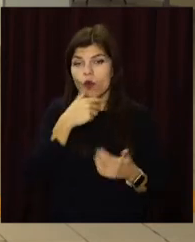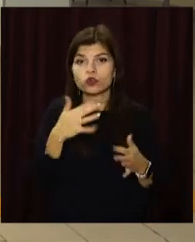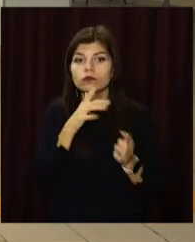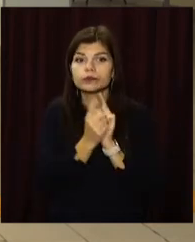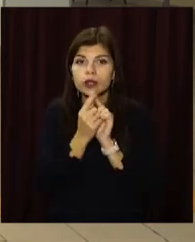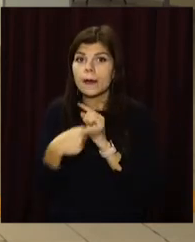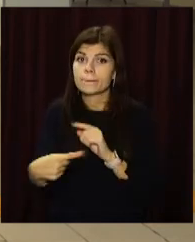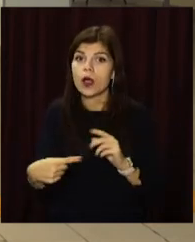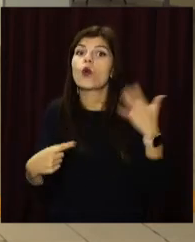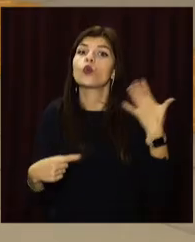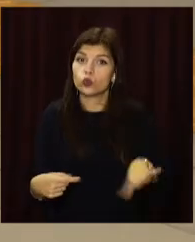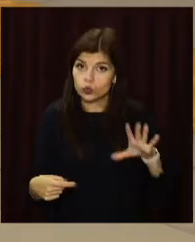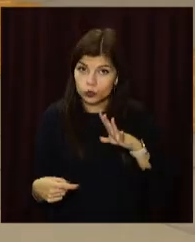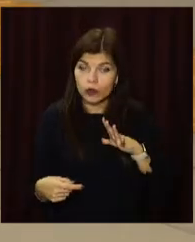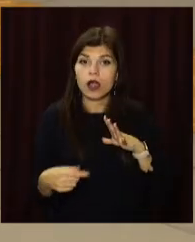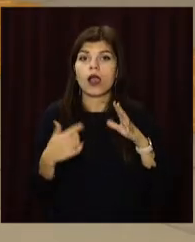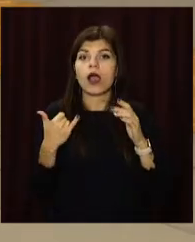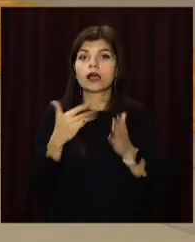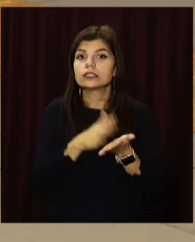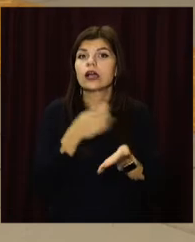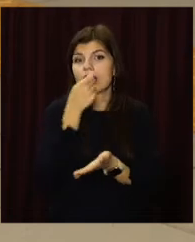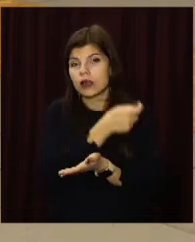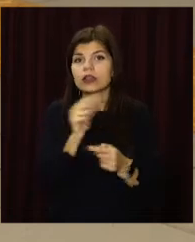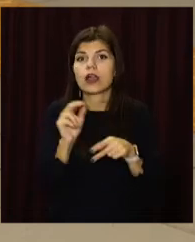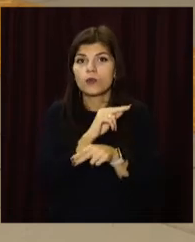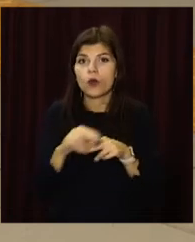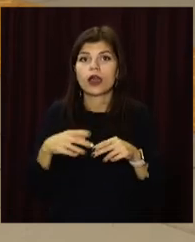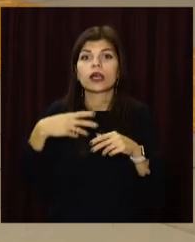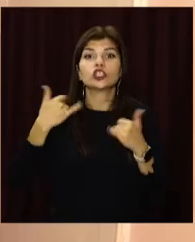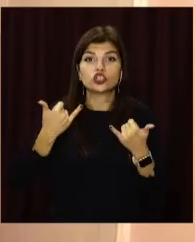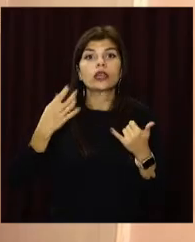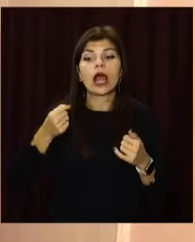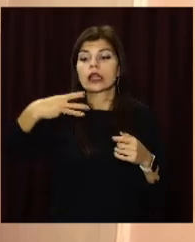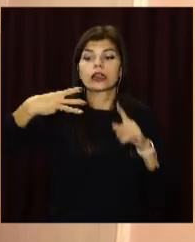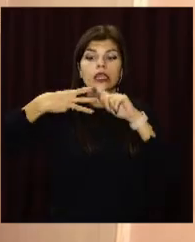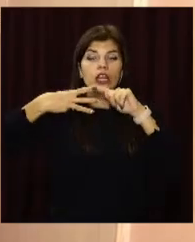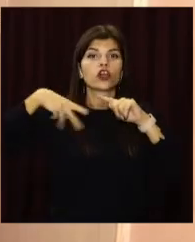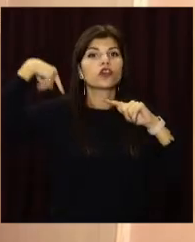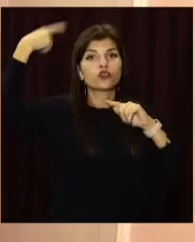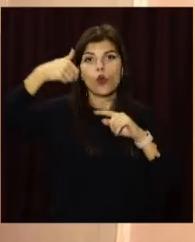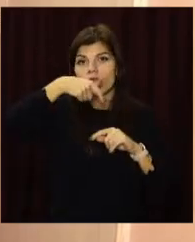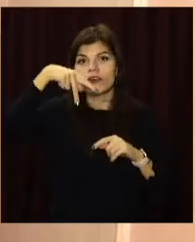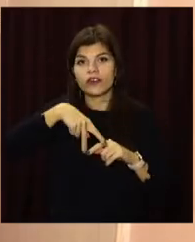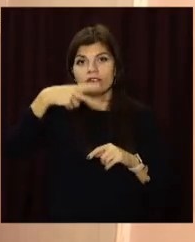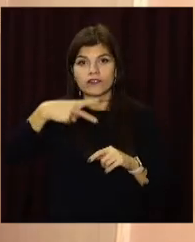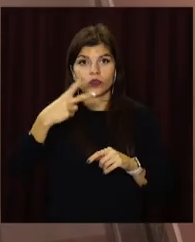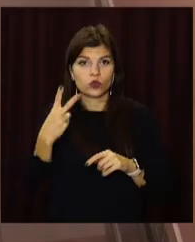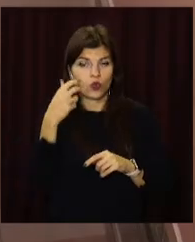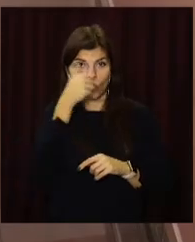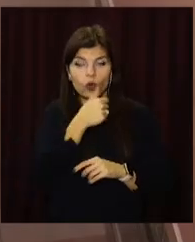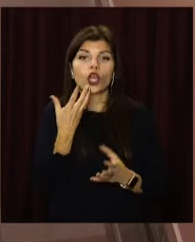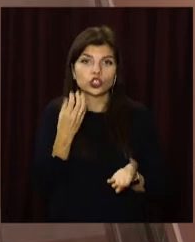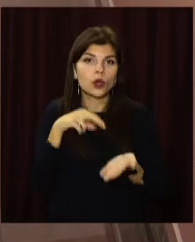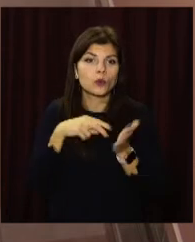осучаснили перший поверх медзакладу. Наразі подали заявку на ремонт третього поверху на наступний 2022 рік. Крім того,